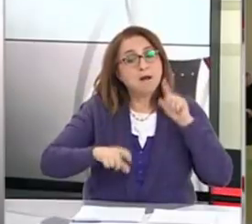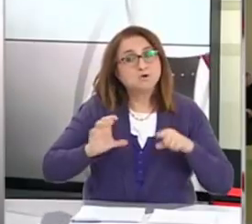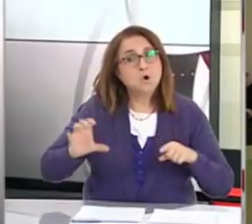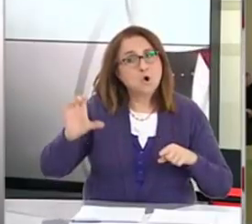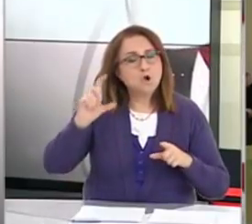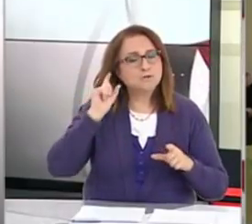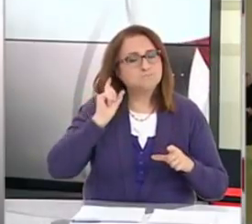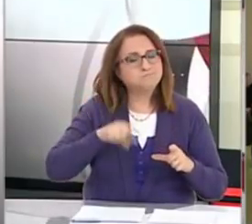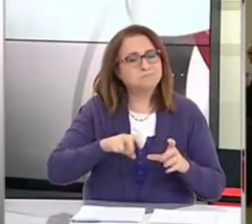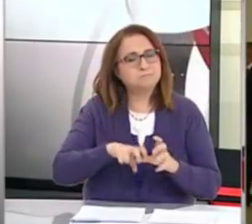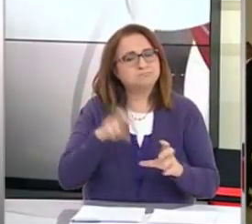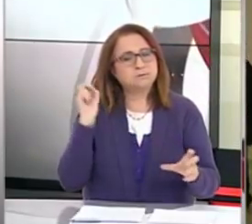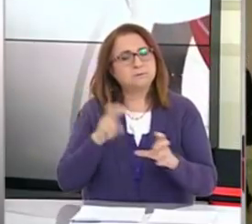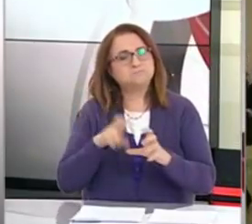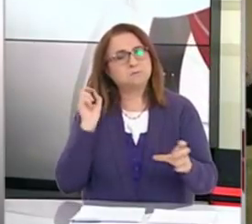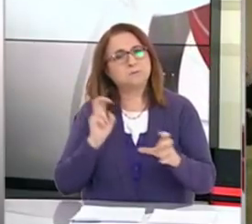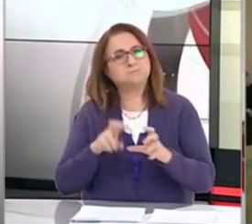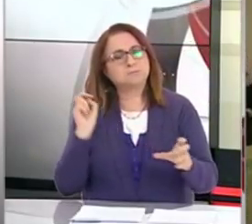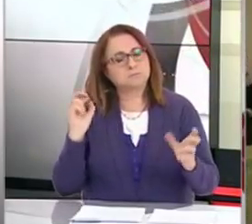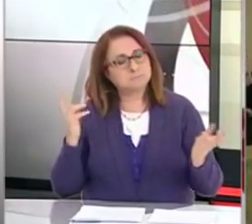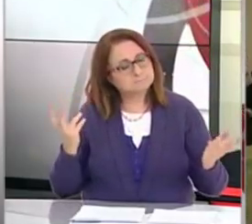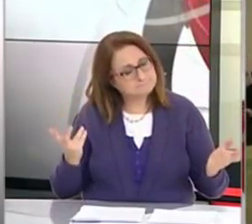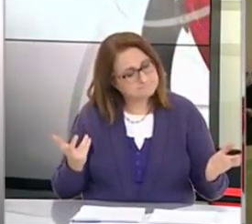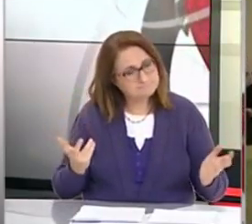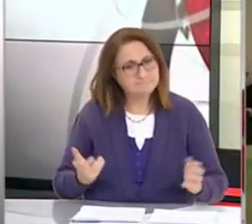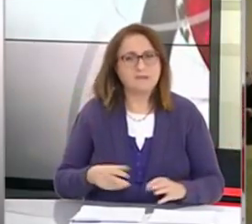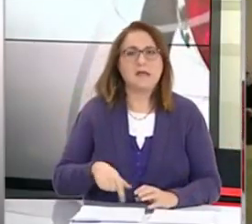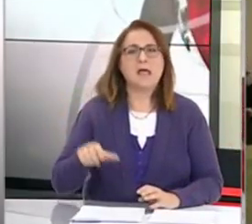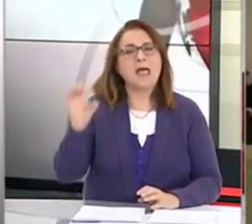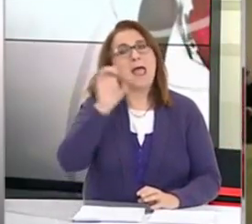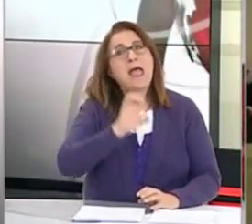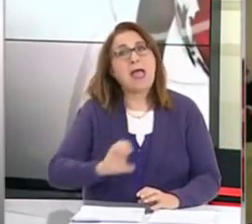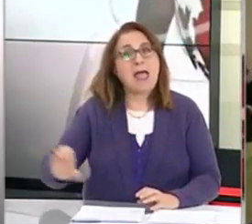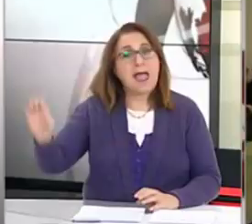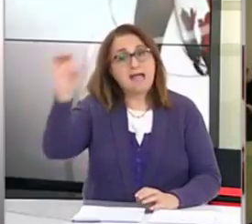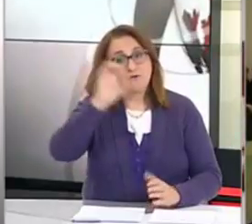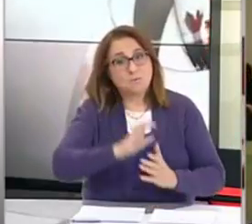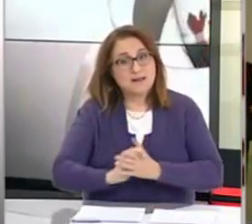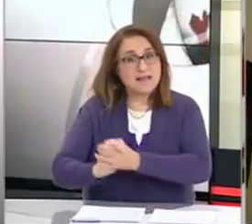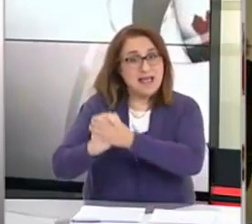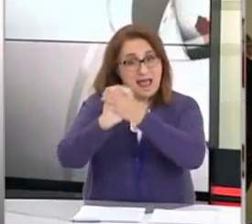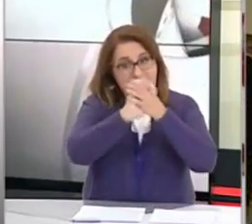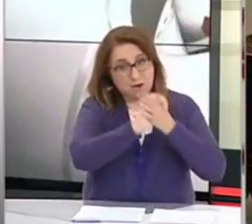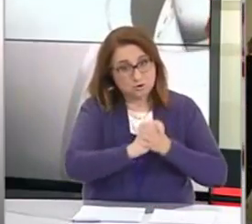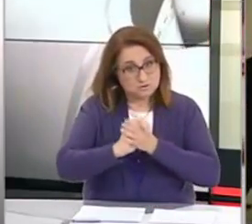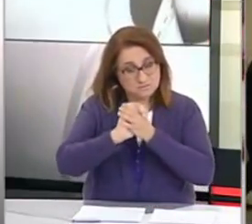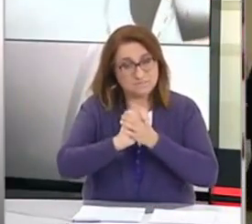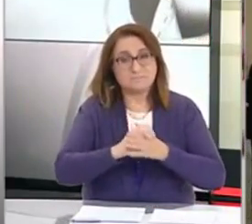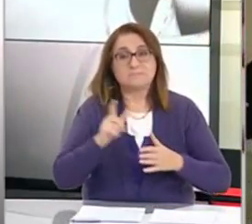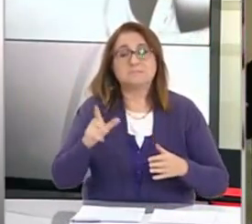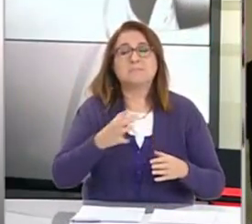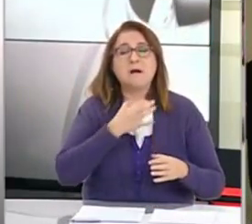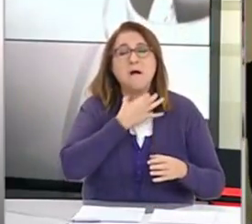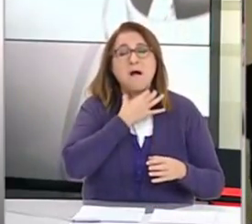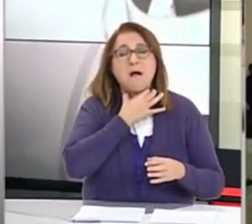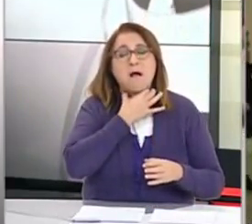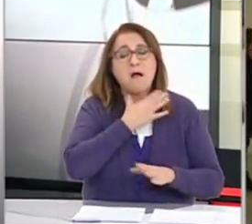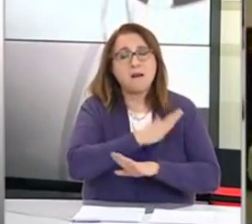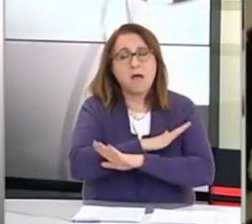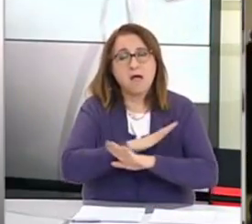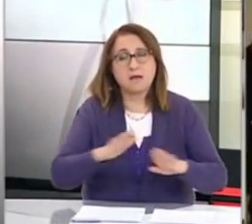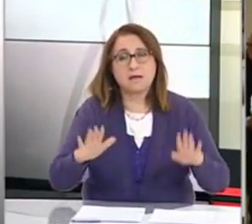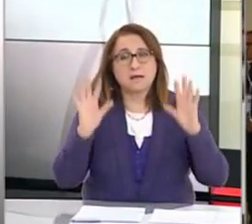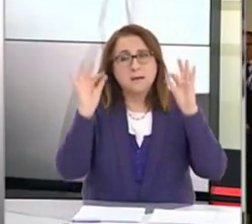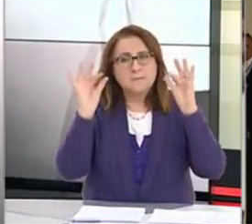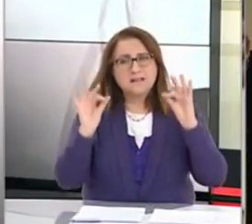συμφωνηθέμε. Οι ευρωπαϊκές χώρες, η Ευρωπαϊκή Ένωση είναι η απομηχανή για τις αναγκαίες